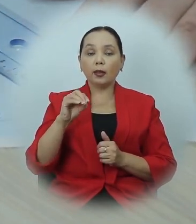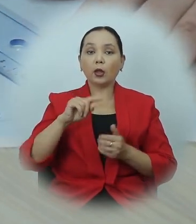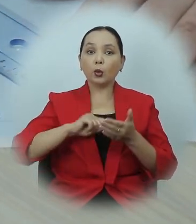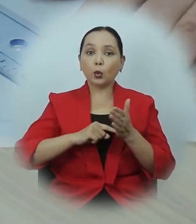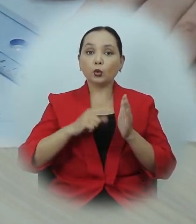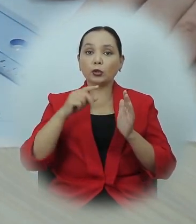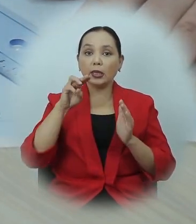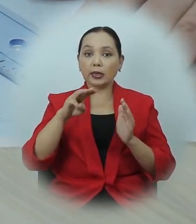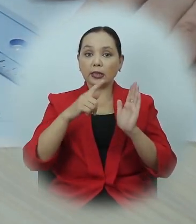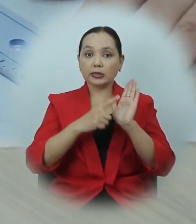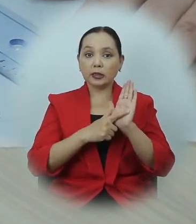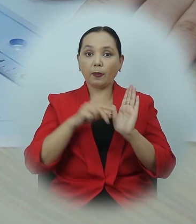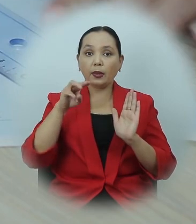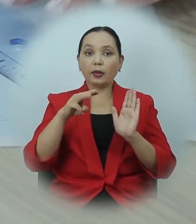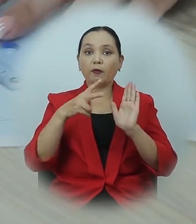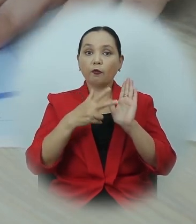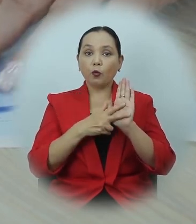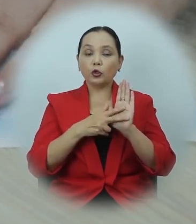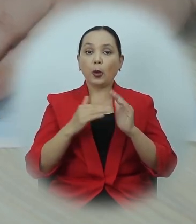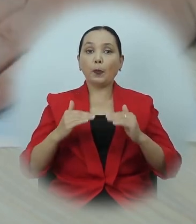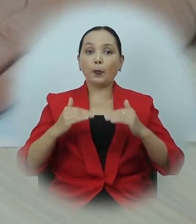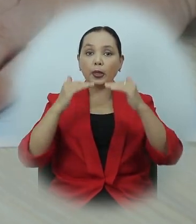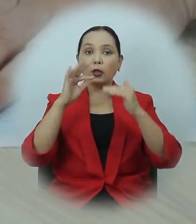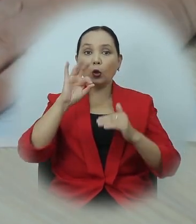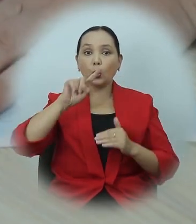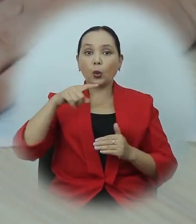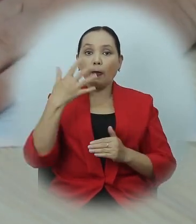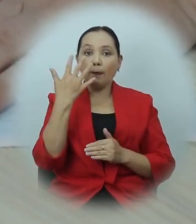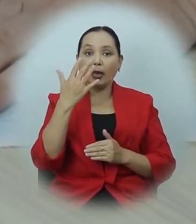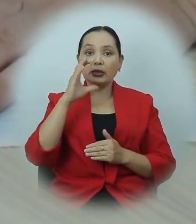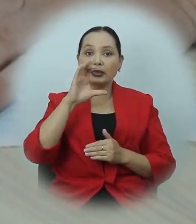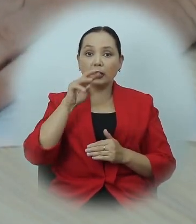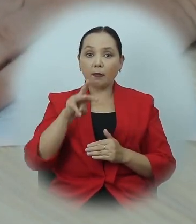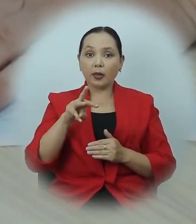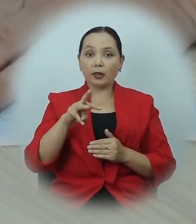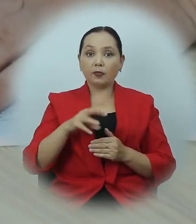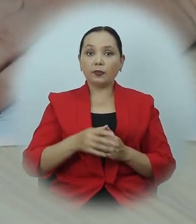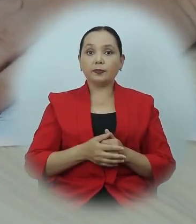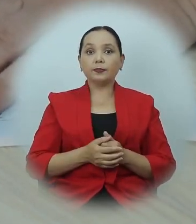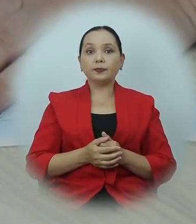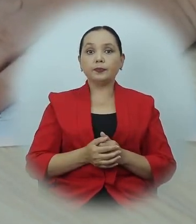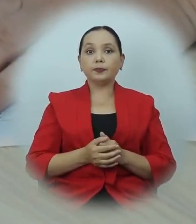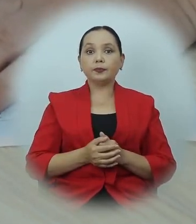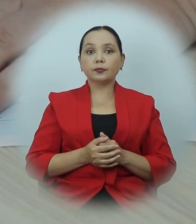точки Т7, Т8 поднимаем на 0,5 сантиметра.